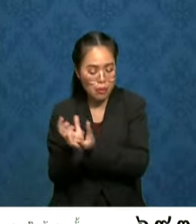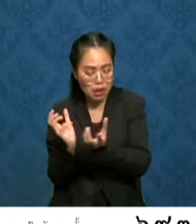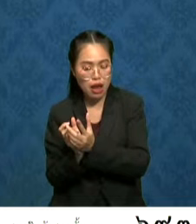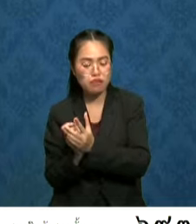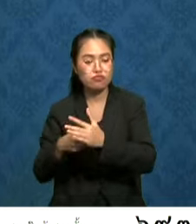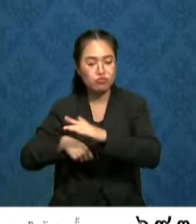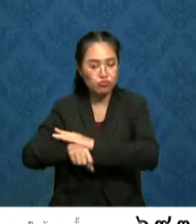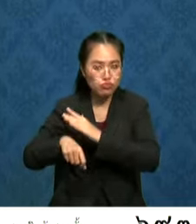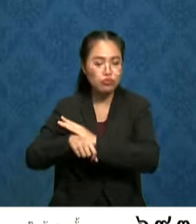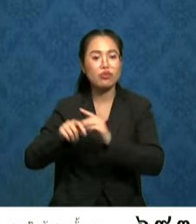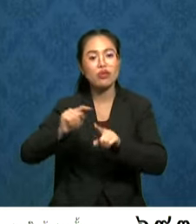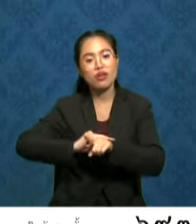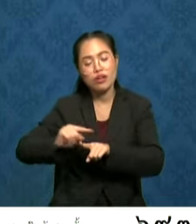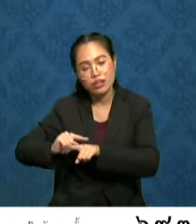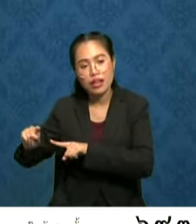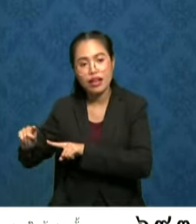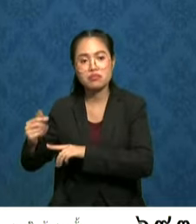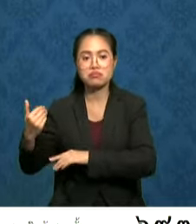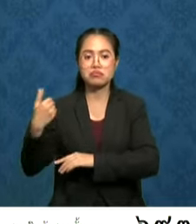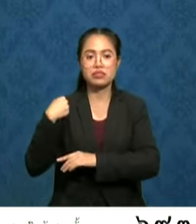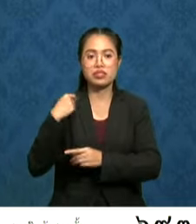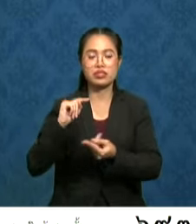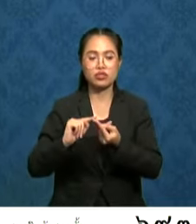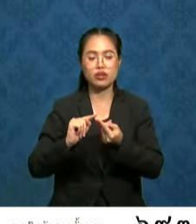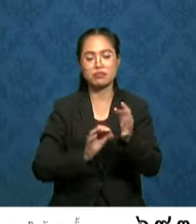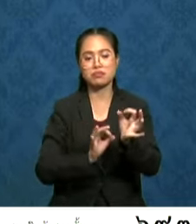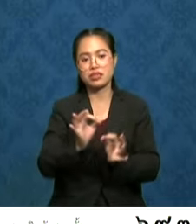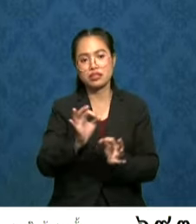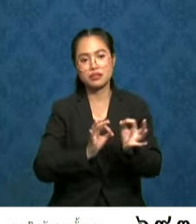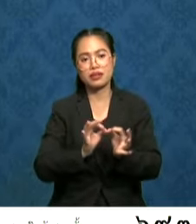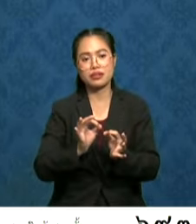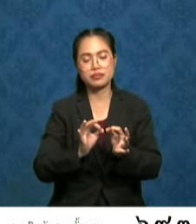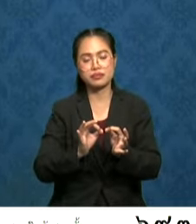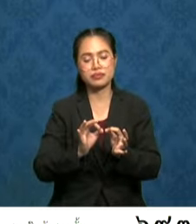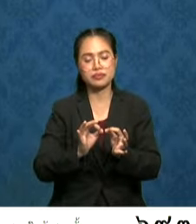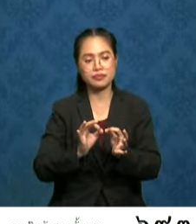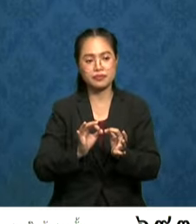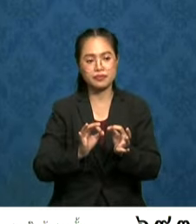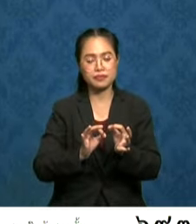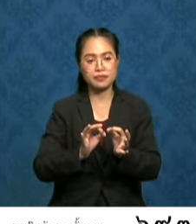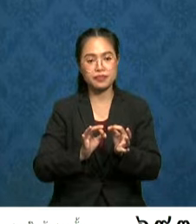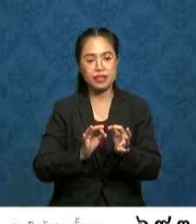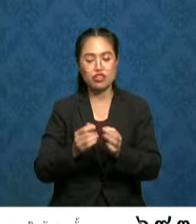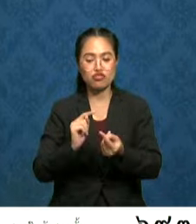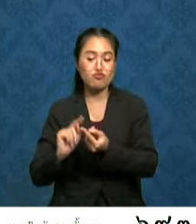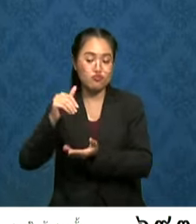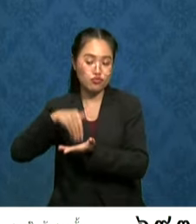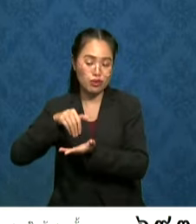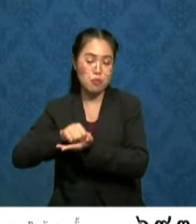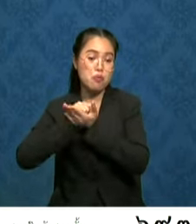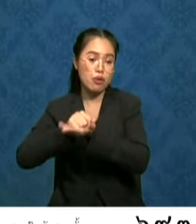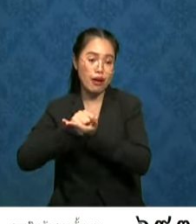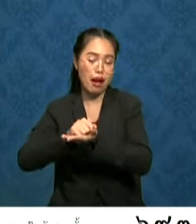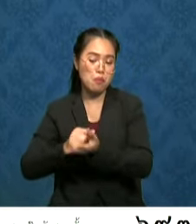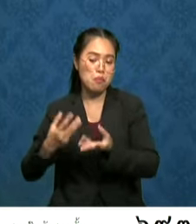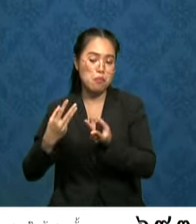เออแล้วก็เอ่อมีเรื่องของ manmade attractionอันนี้ก็จะเป็นพูดว่า manmadedestinationแทนนะคะแล้วก็ EntertainmentComplexก็มา